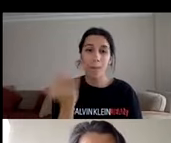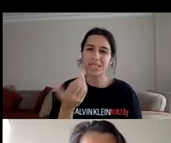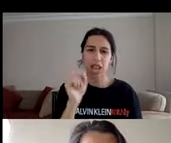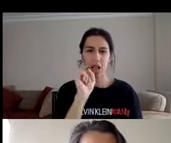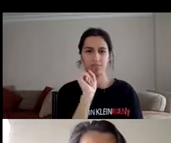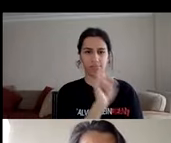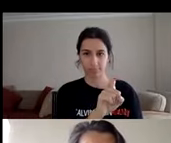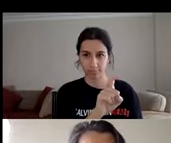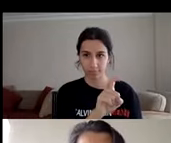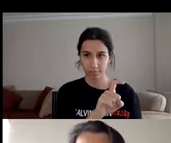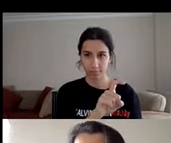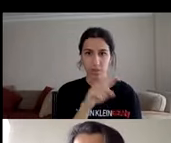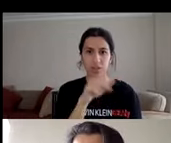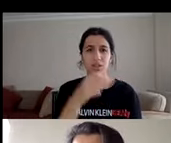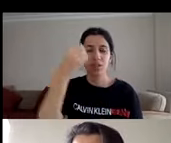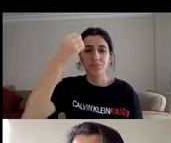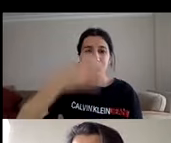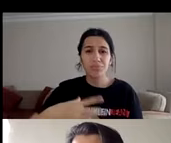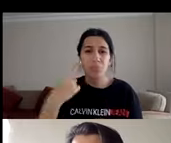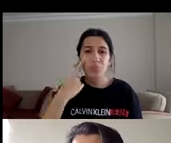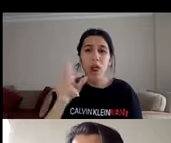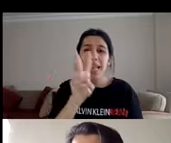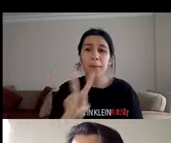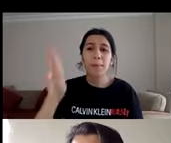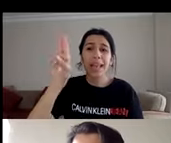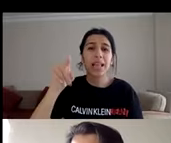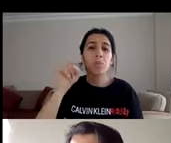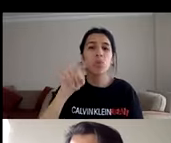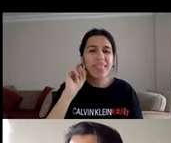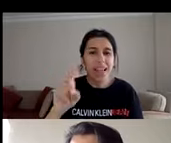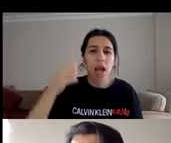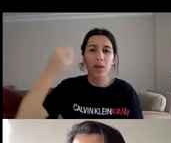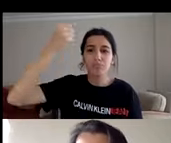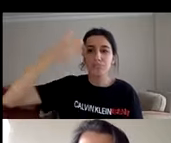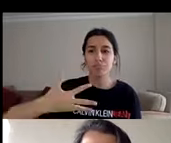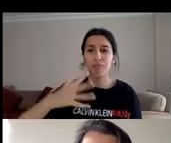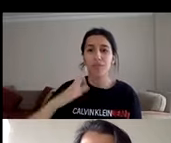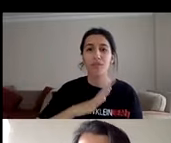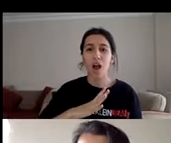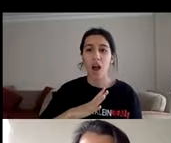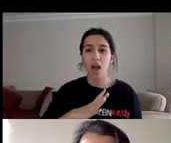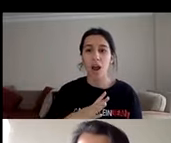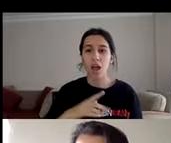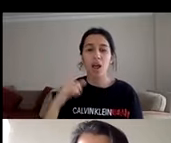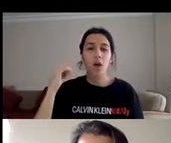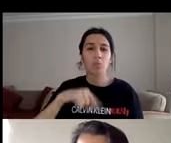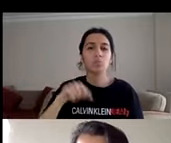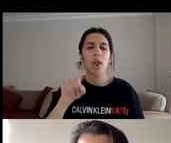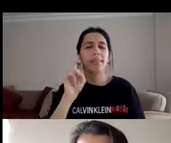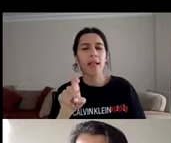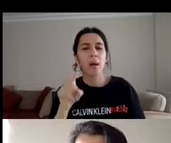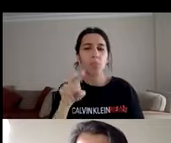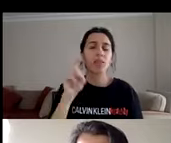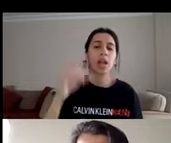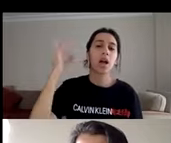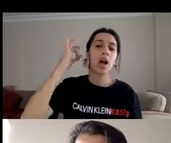arkadaş bir sayfaya ve bu sayfada 27 tane buraya tıklayın isimli link var. Arka arkaya duyacağı tek şey budur. Buraya tıklayın, buraya tıklayın,